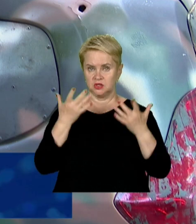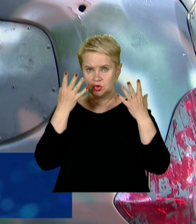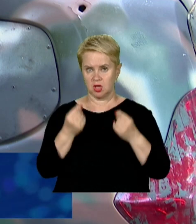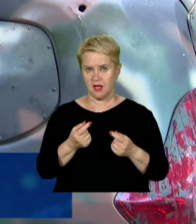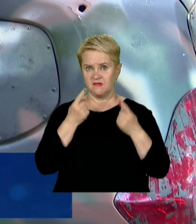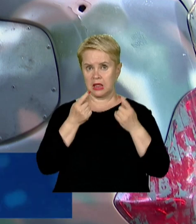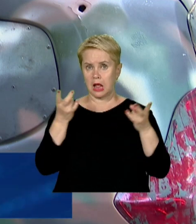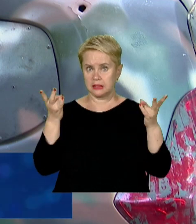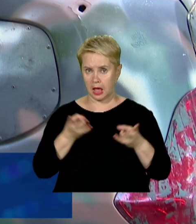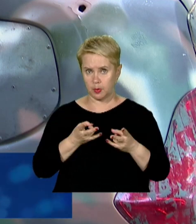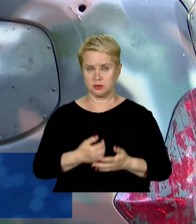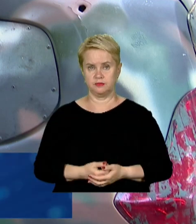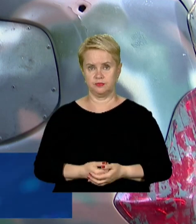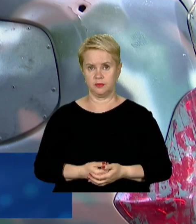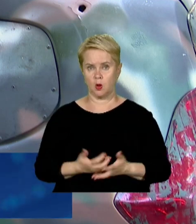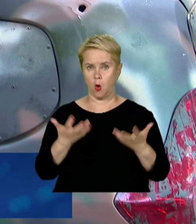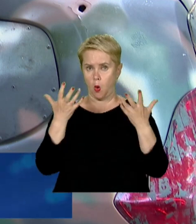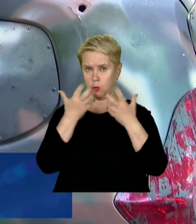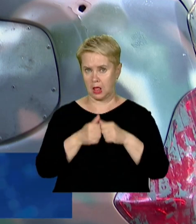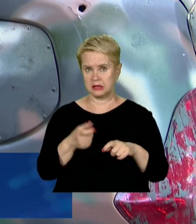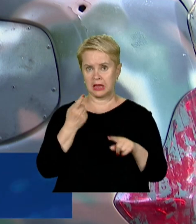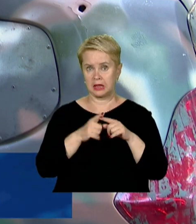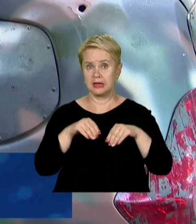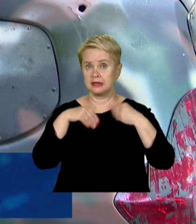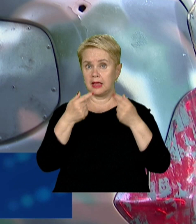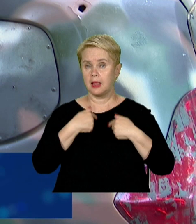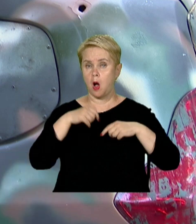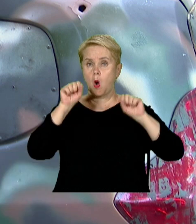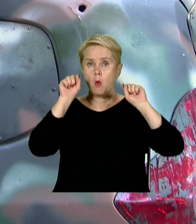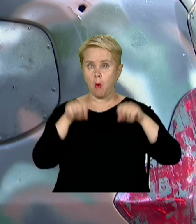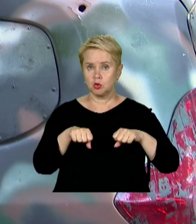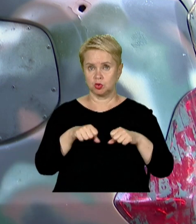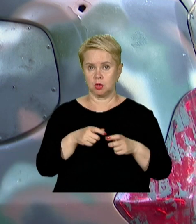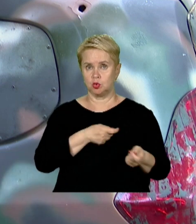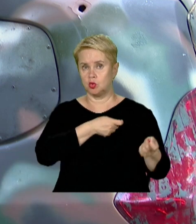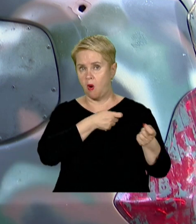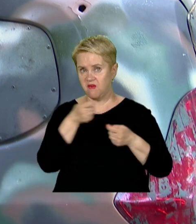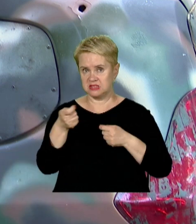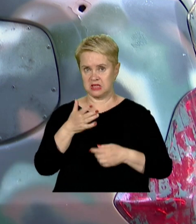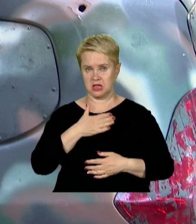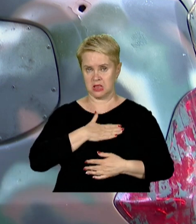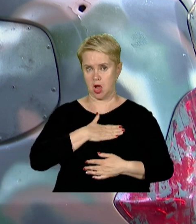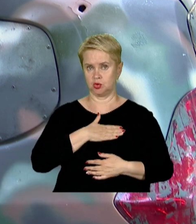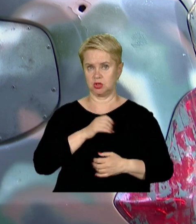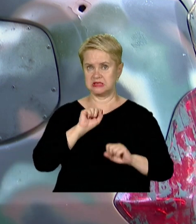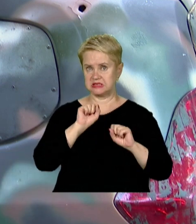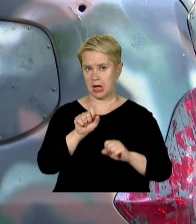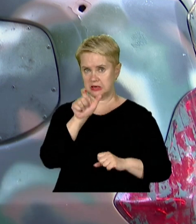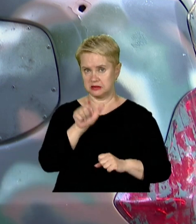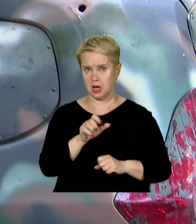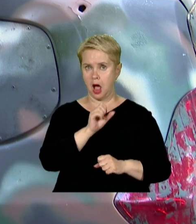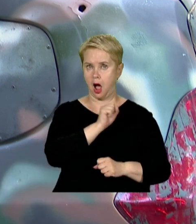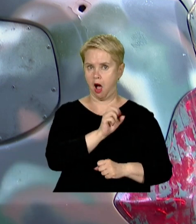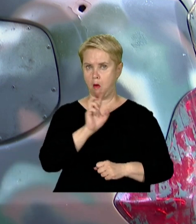велика необхідність в обладнанні, яке дає нам можливість довести наших захисників з пункту А в пункт